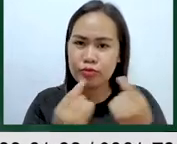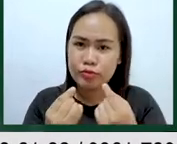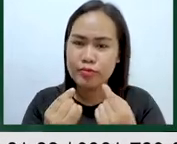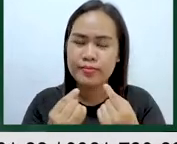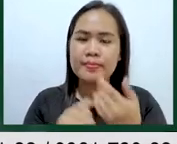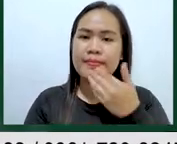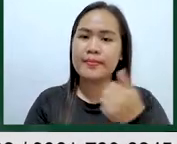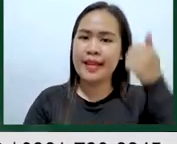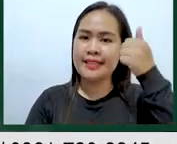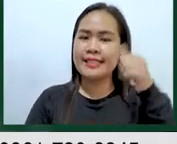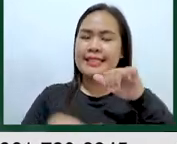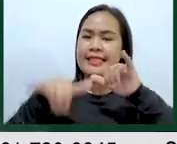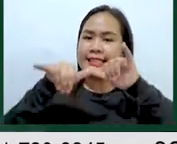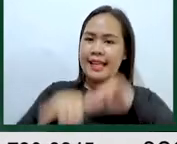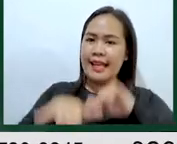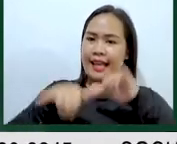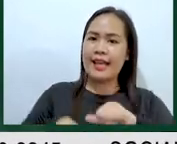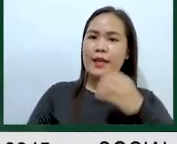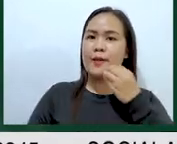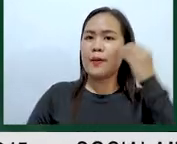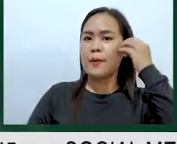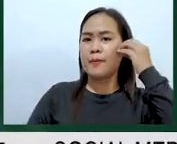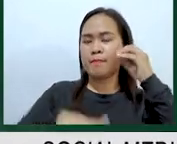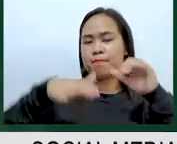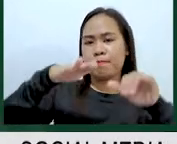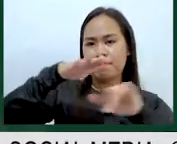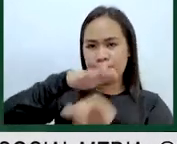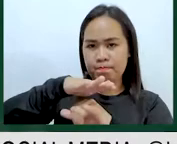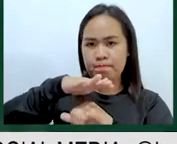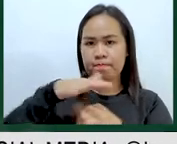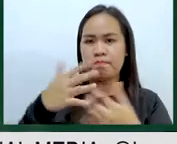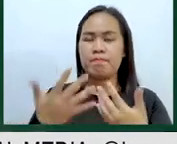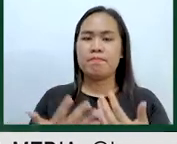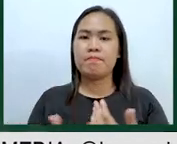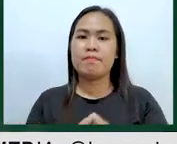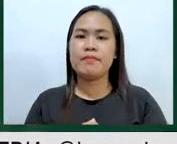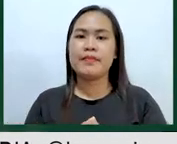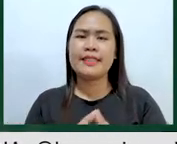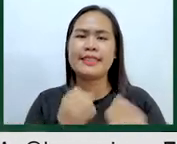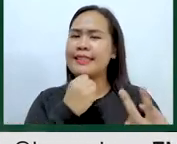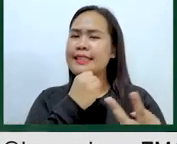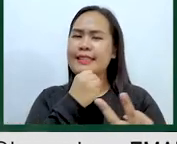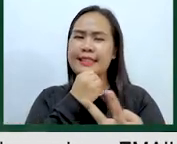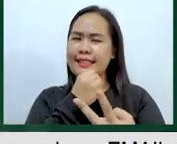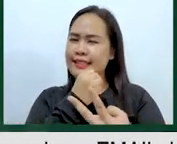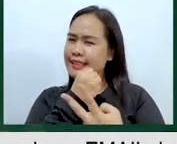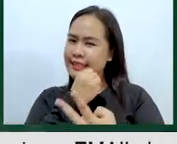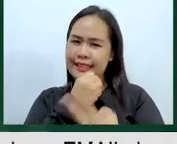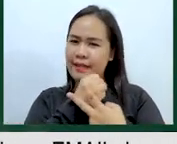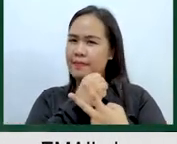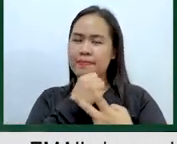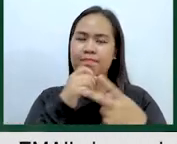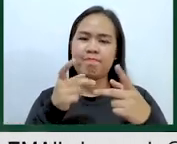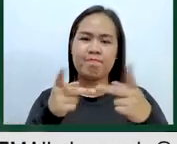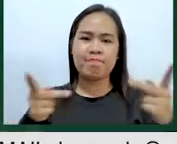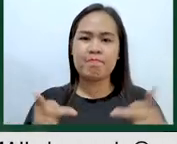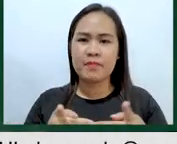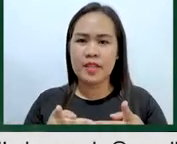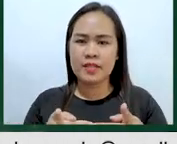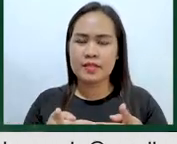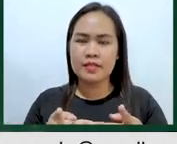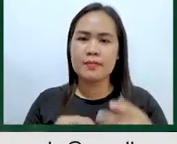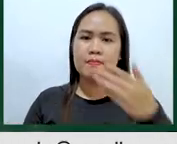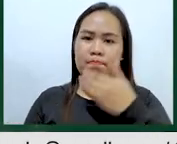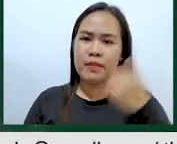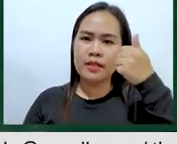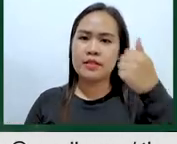stay home. Sabi ko nga, the safest place pa rin is still our homes. No? At